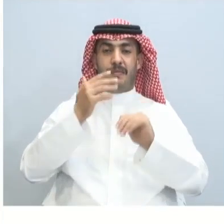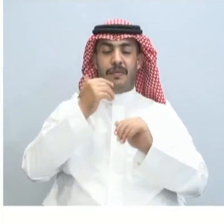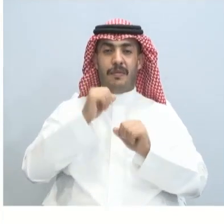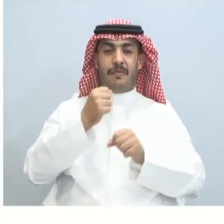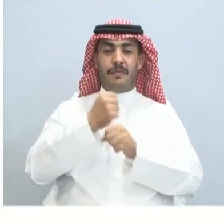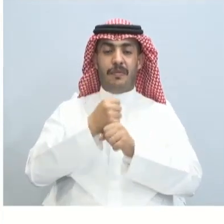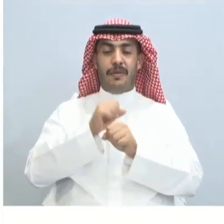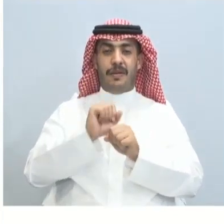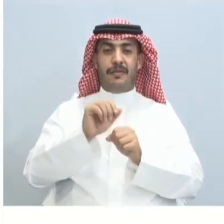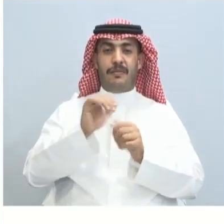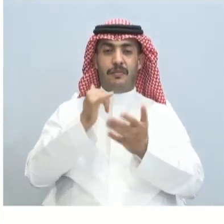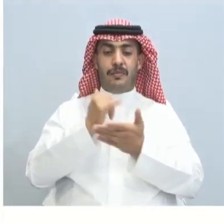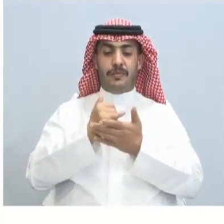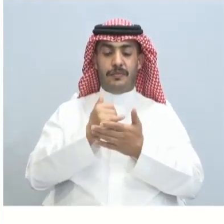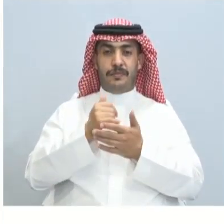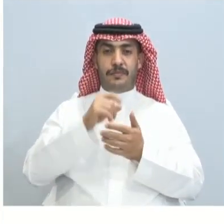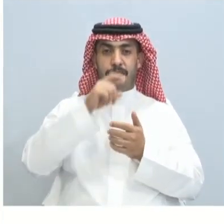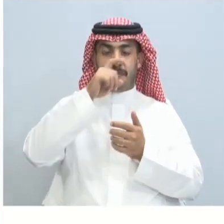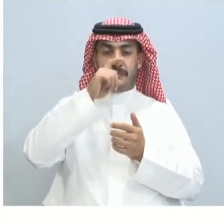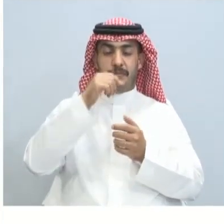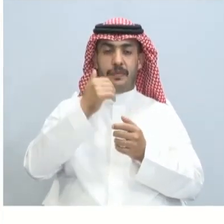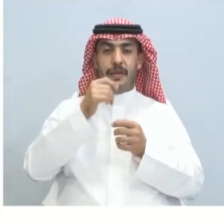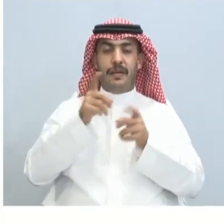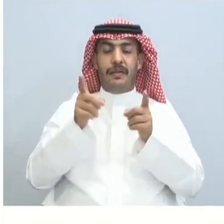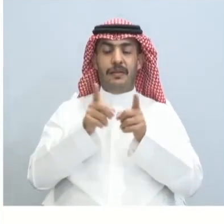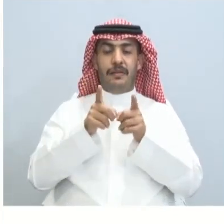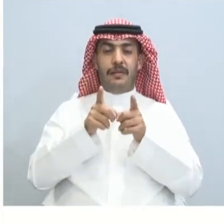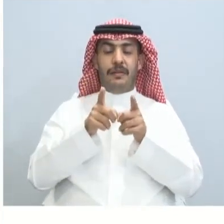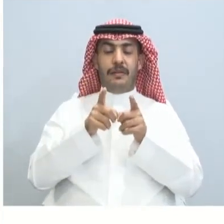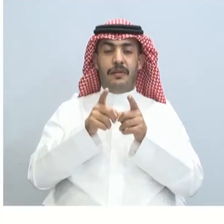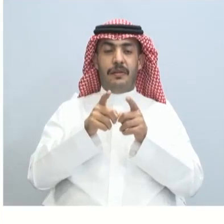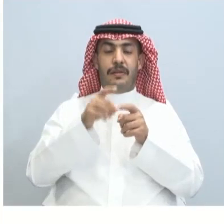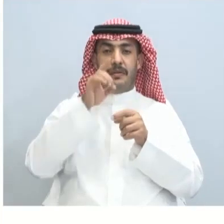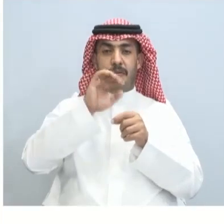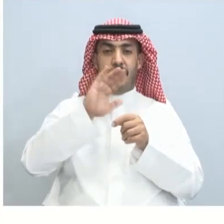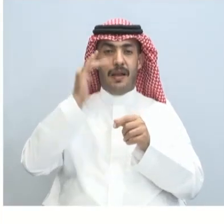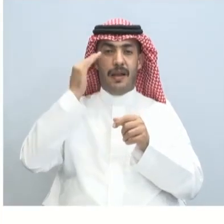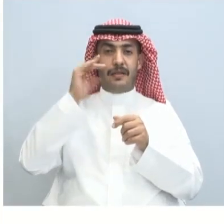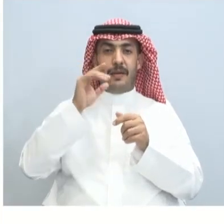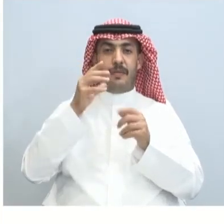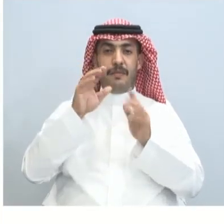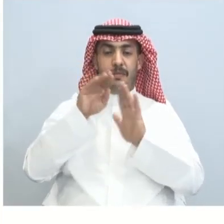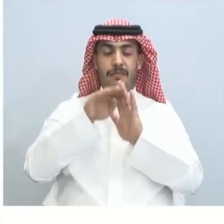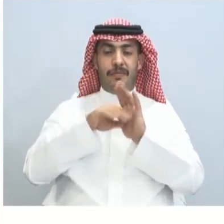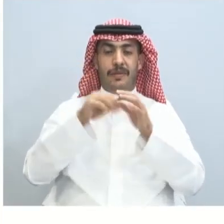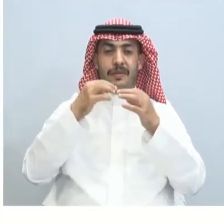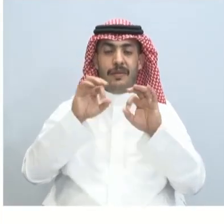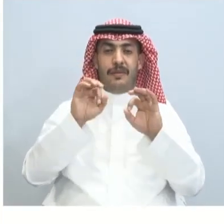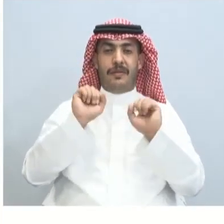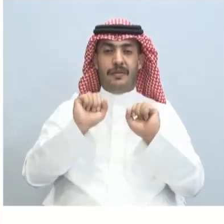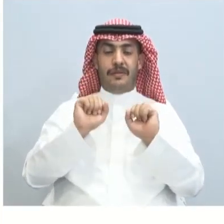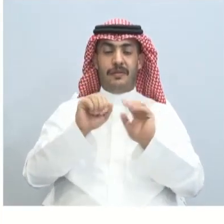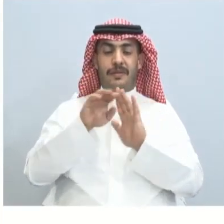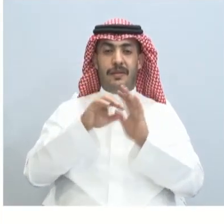الموظف او من المسؤول لذلك مهم جدا تكون مختصره وايضا لا ننسى البيانات ولا تكون هنالك